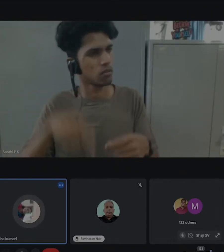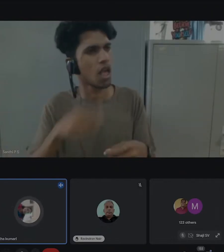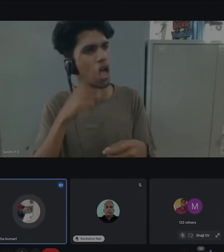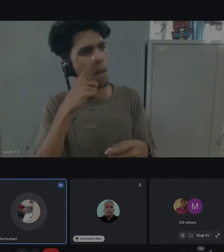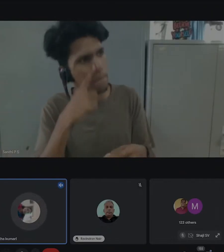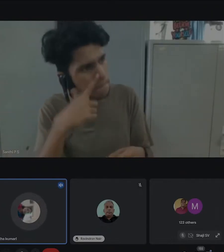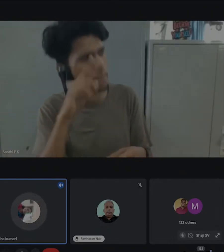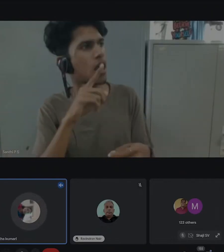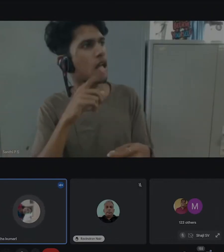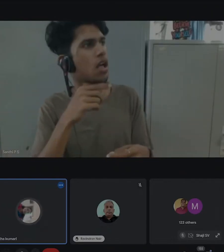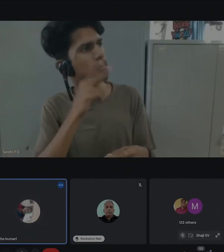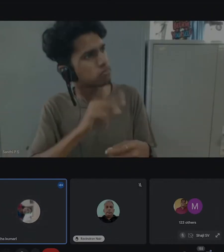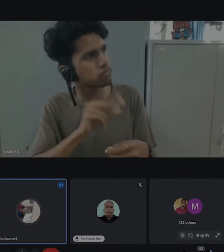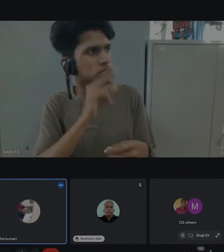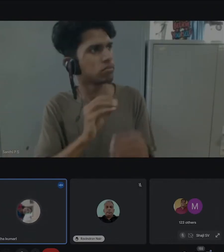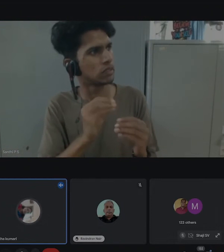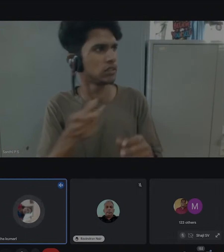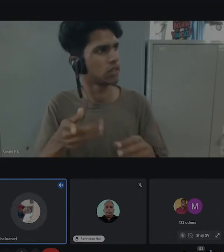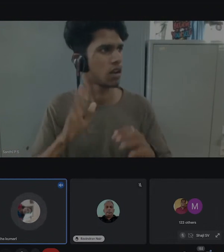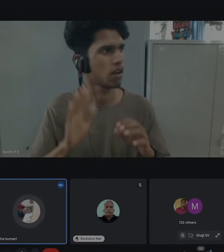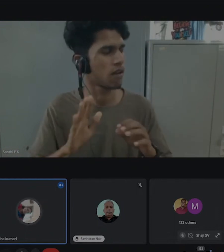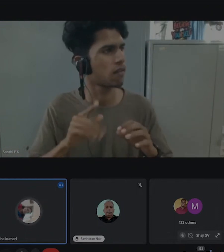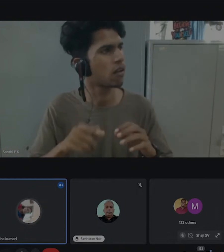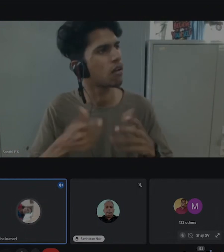ആ പ്രശ്നം അതിനെ ഒന്ന്